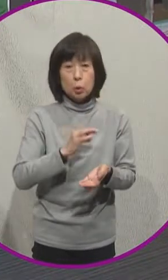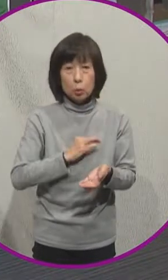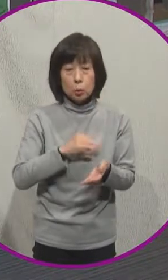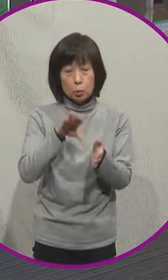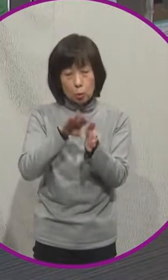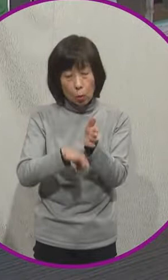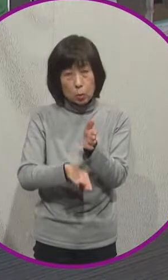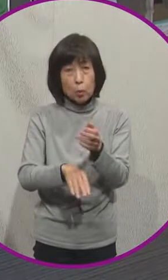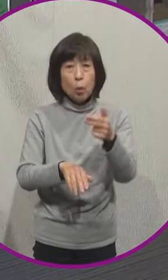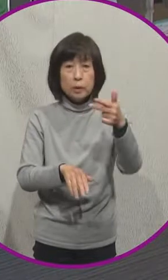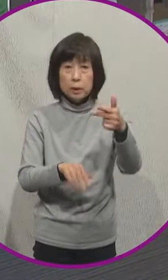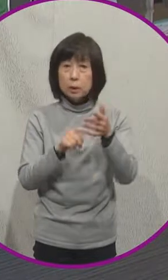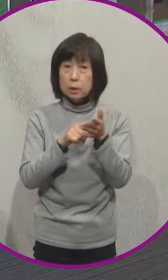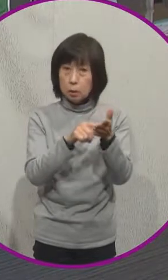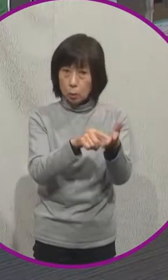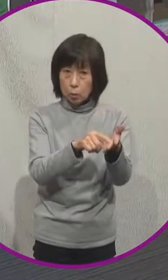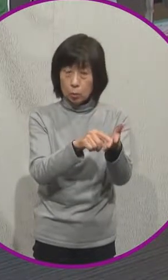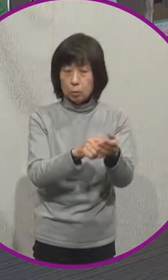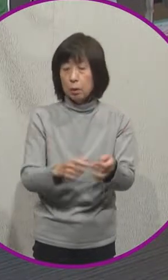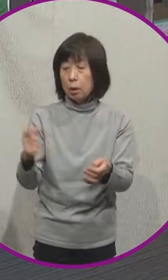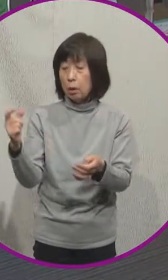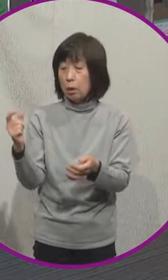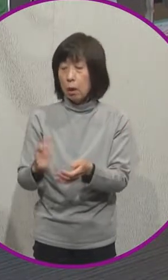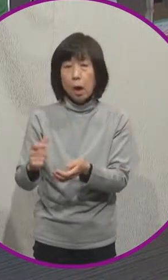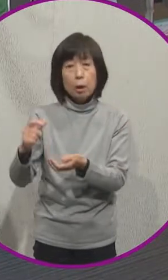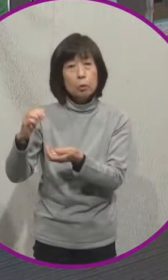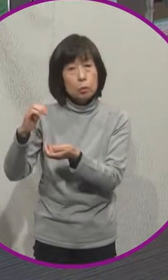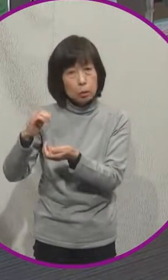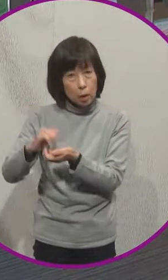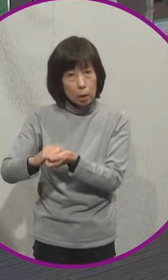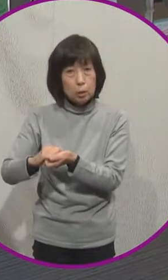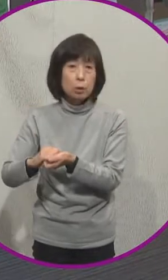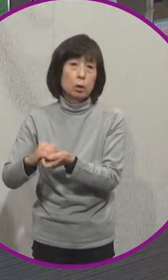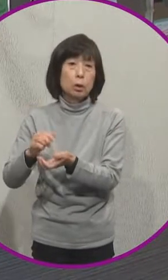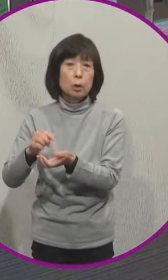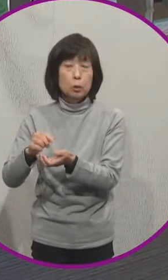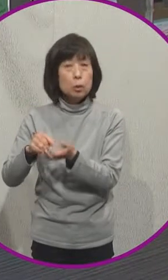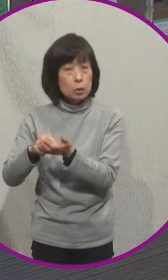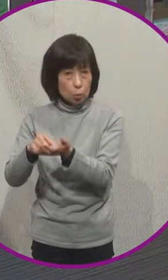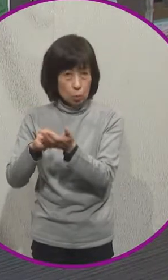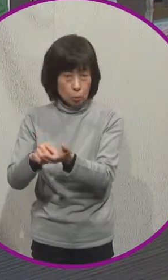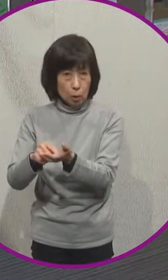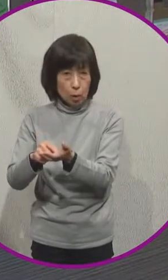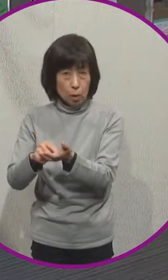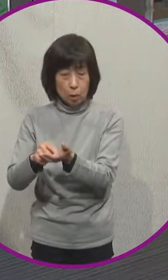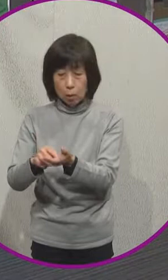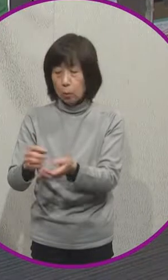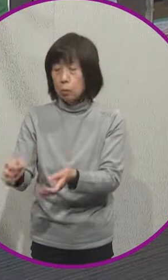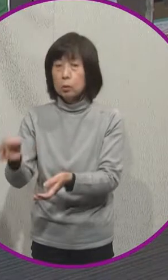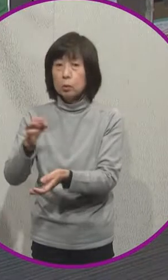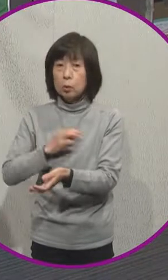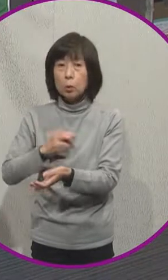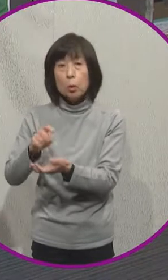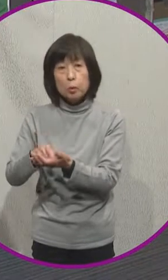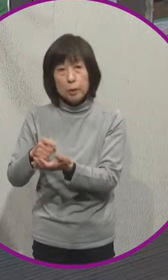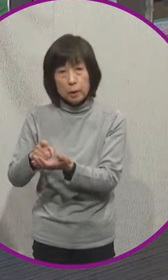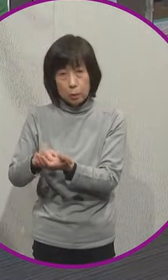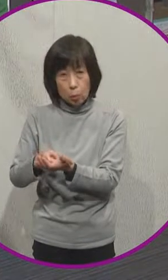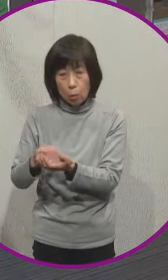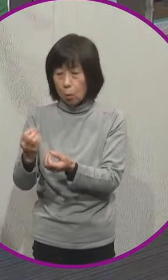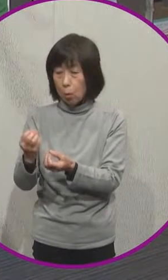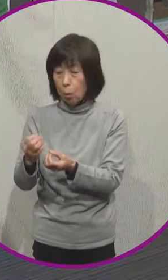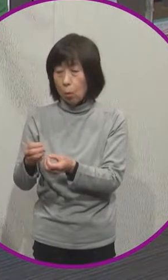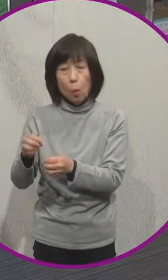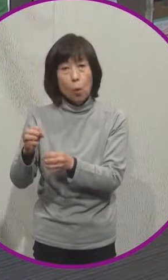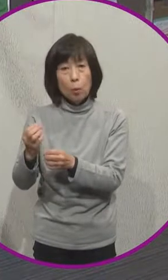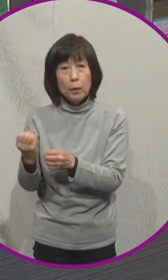するものです一方例は3年分の確定申告は栗の税金である所得税の例